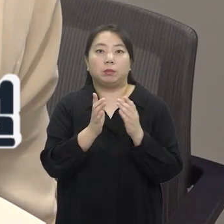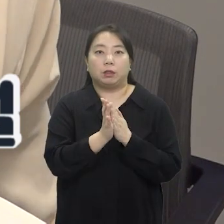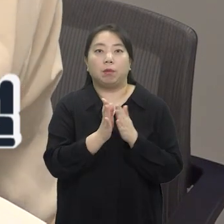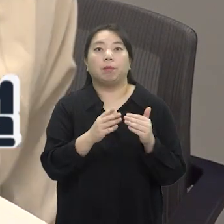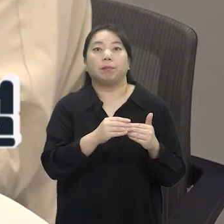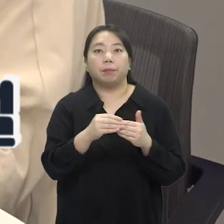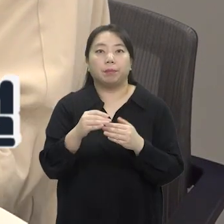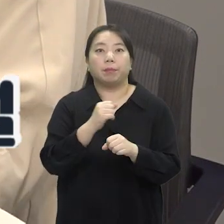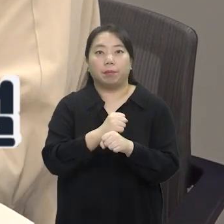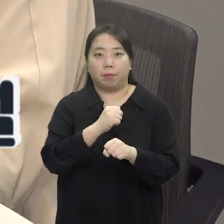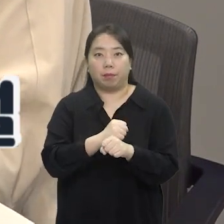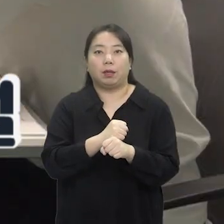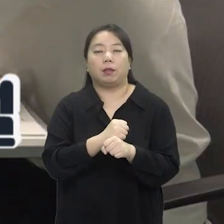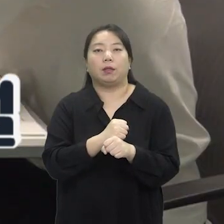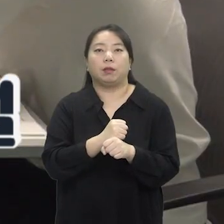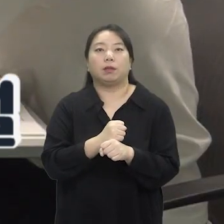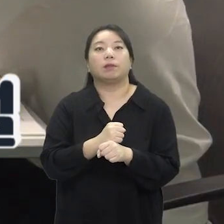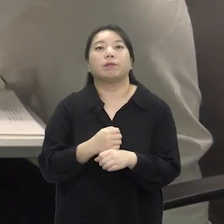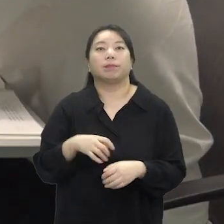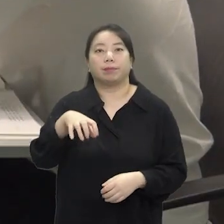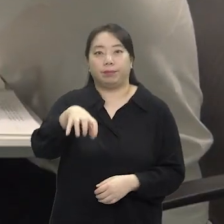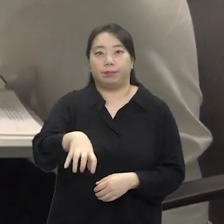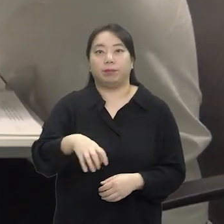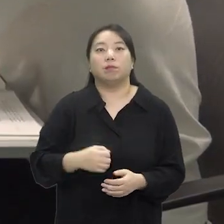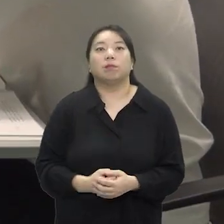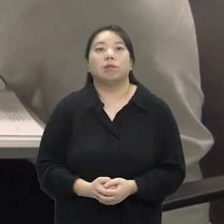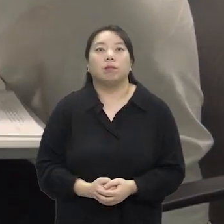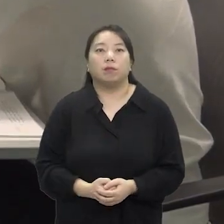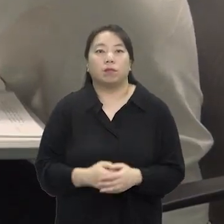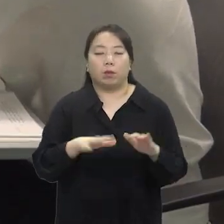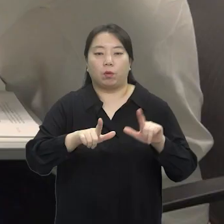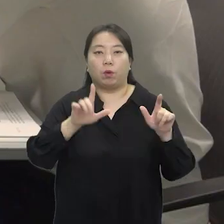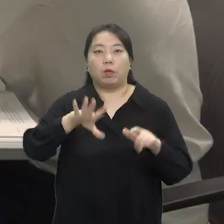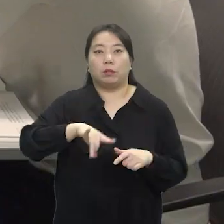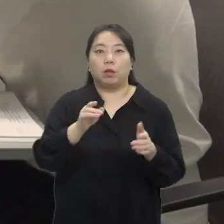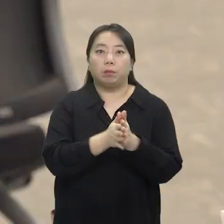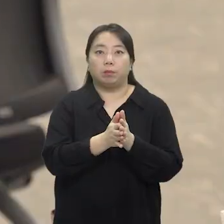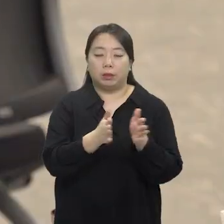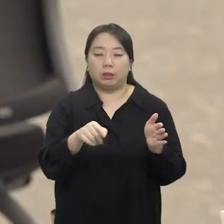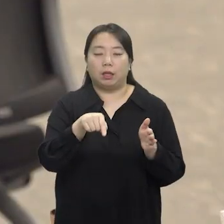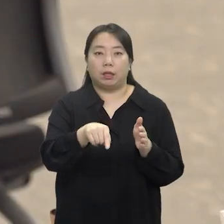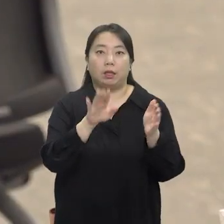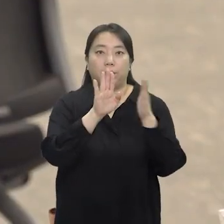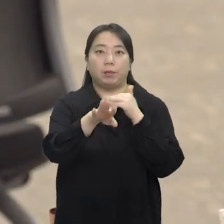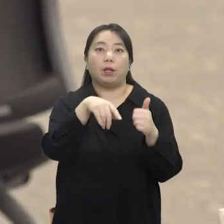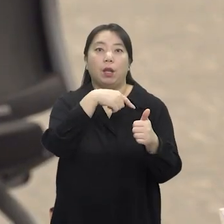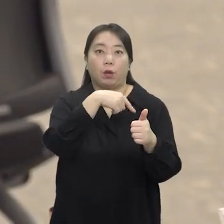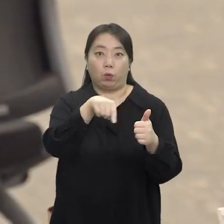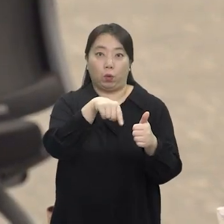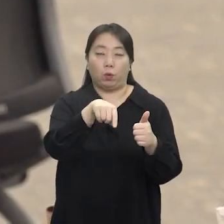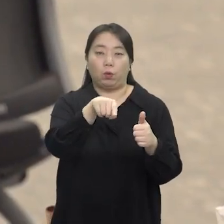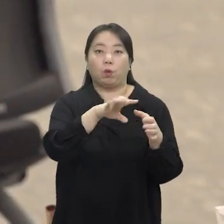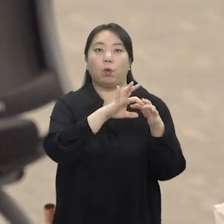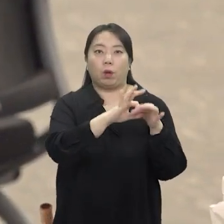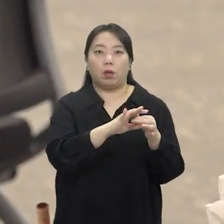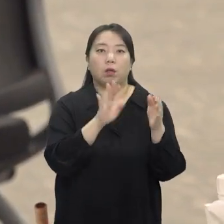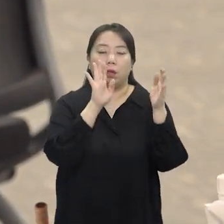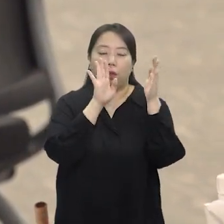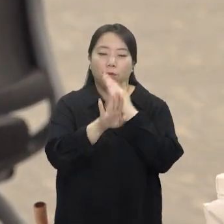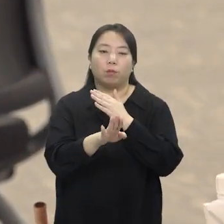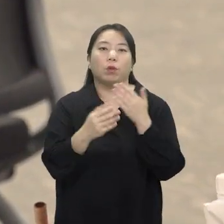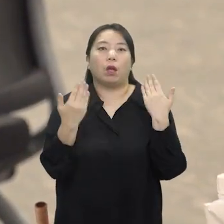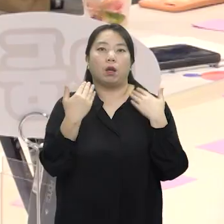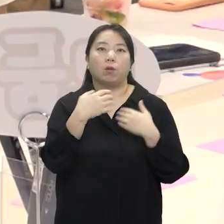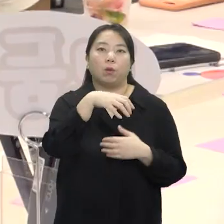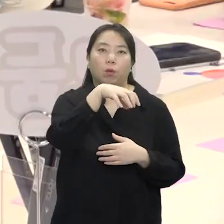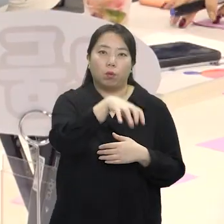연대하는 공론회장을 만들어냈습니다. 올해 처음 시작된 이 미래교육 한마당 회장이 앞으로도 학교